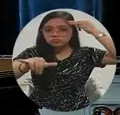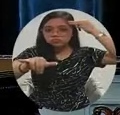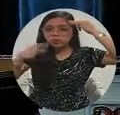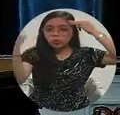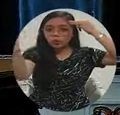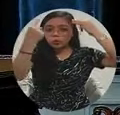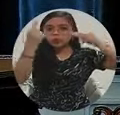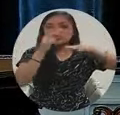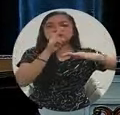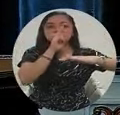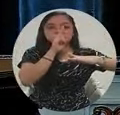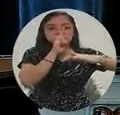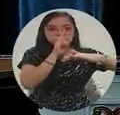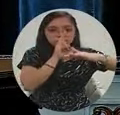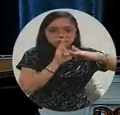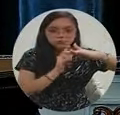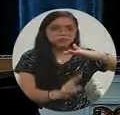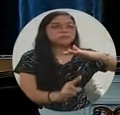Stay humble.